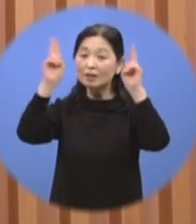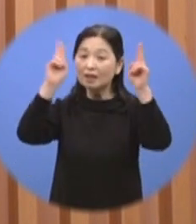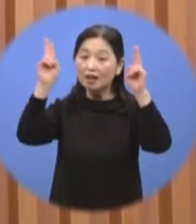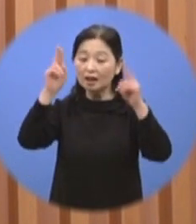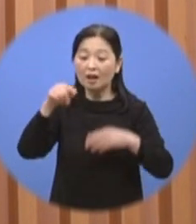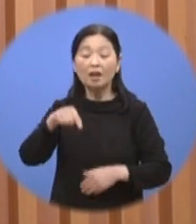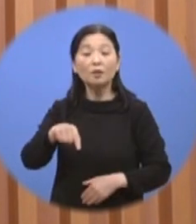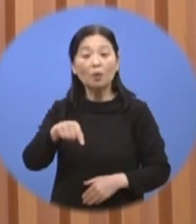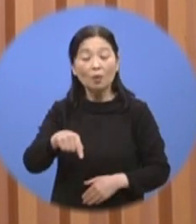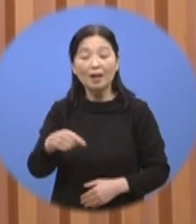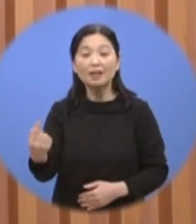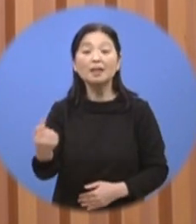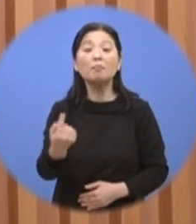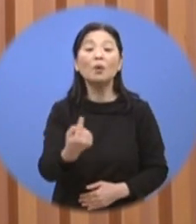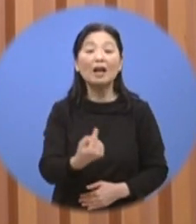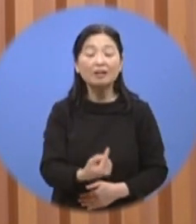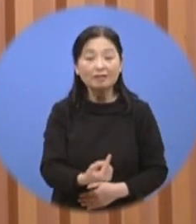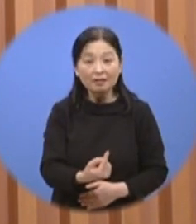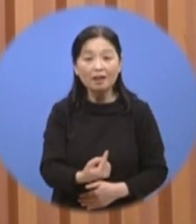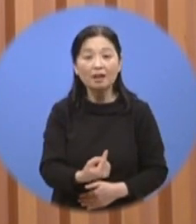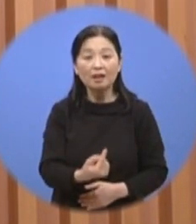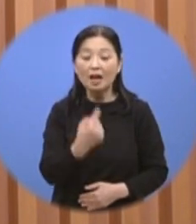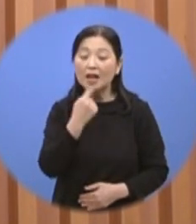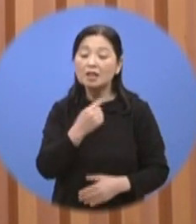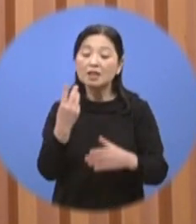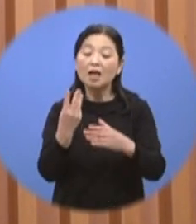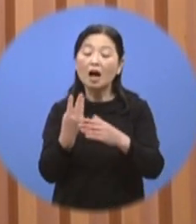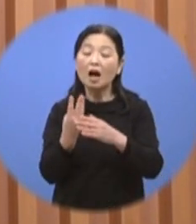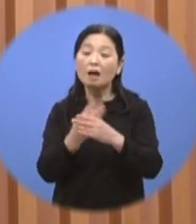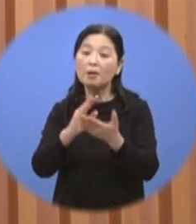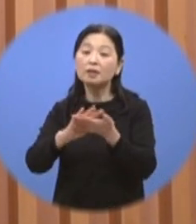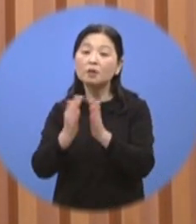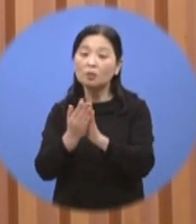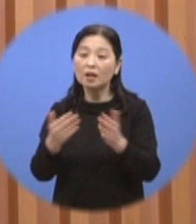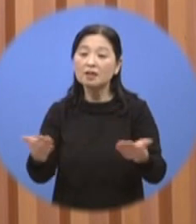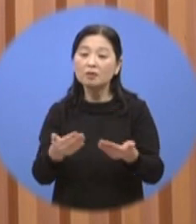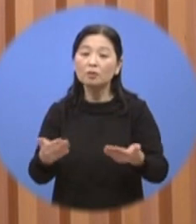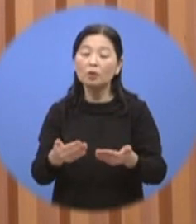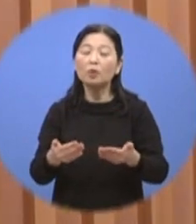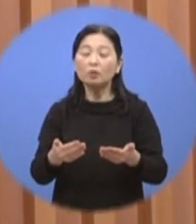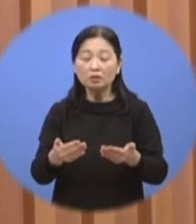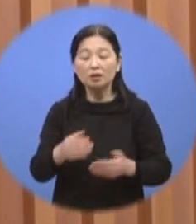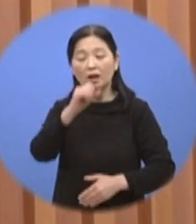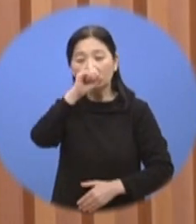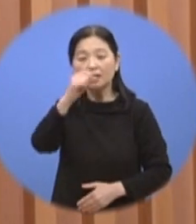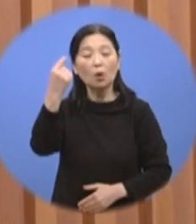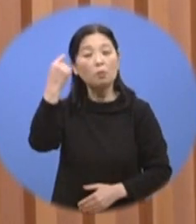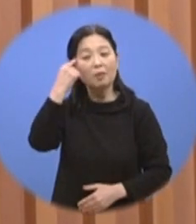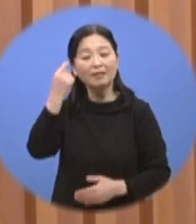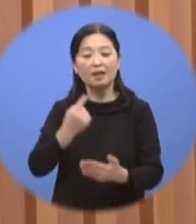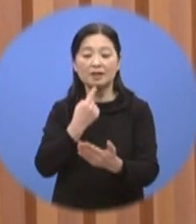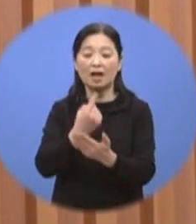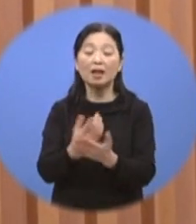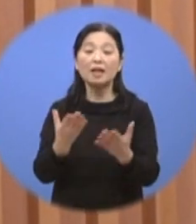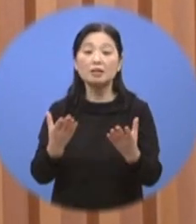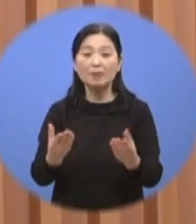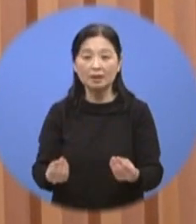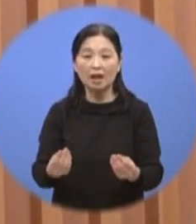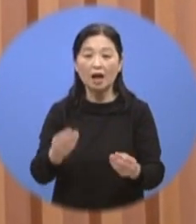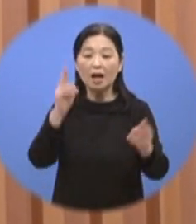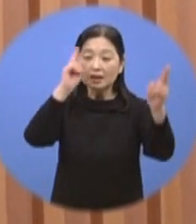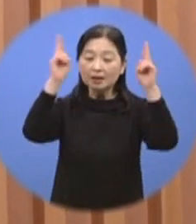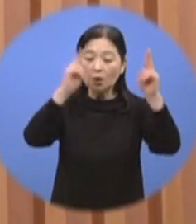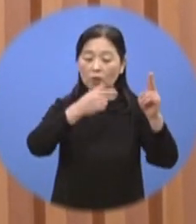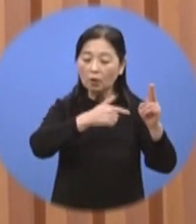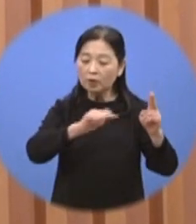で仕事していただけたりすればいいのになと思って参加させていただきました。いろんな企業さんの課題であるとか